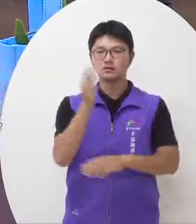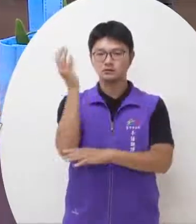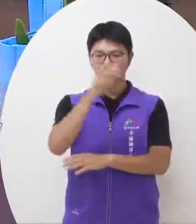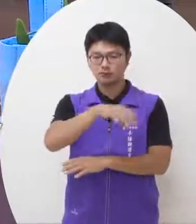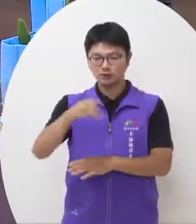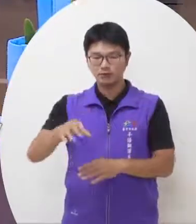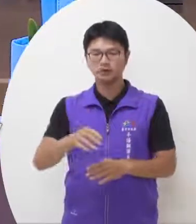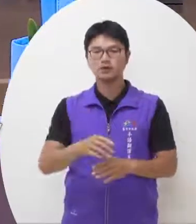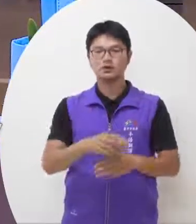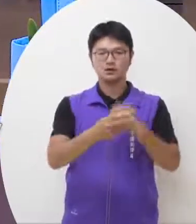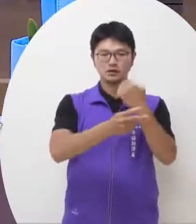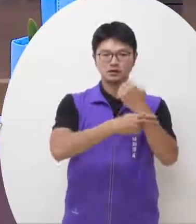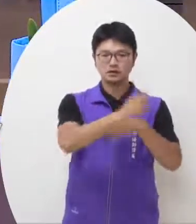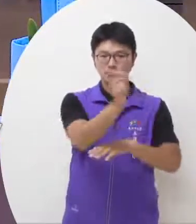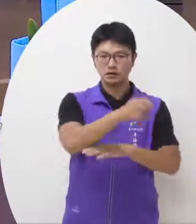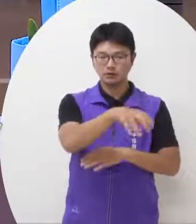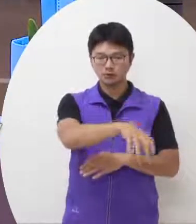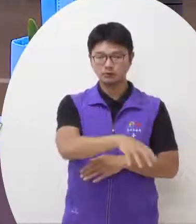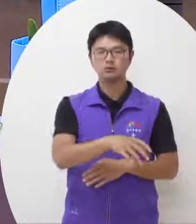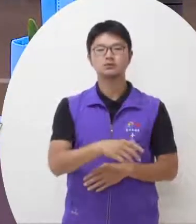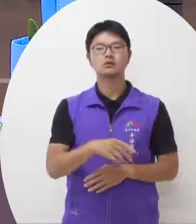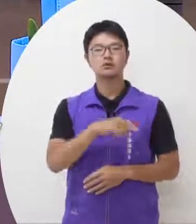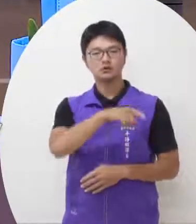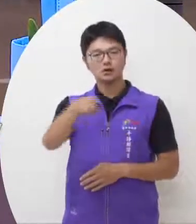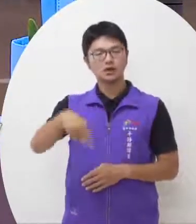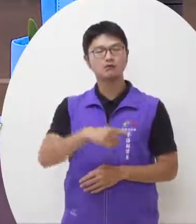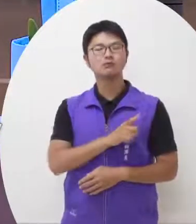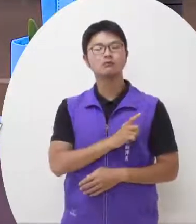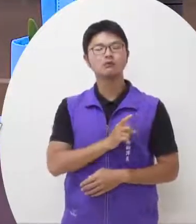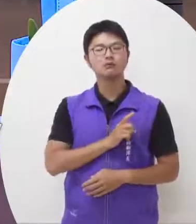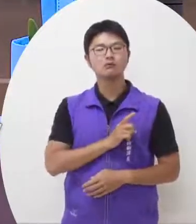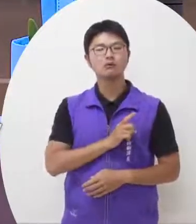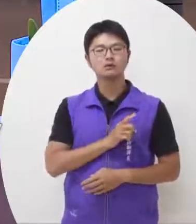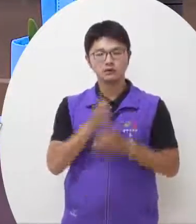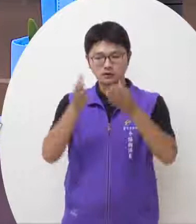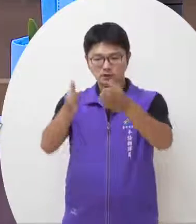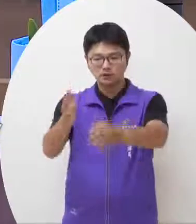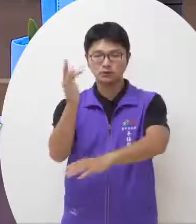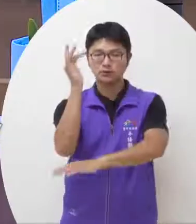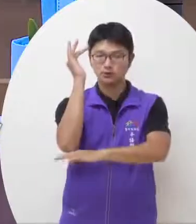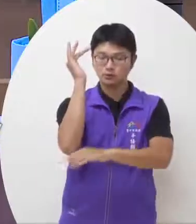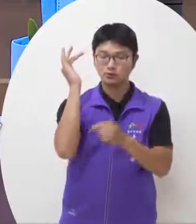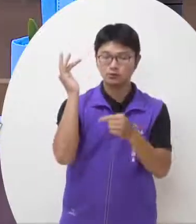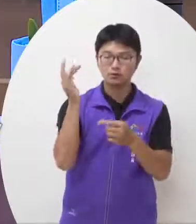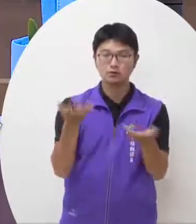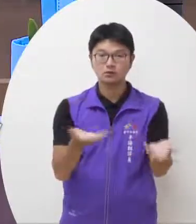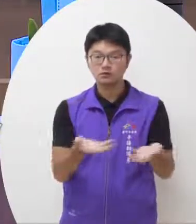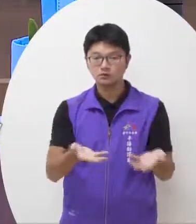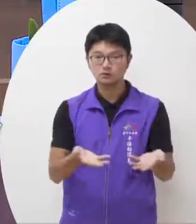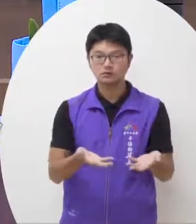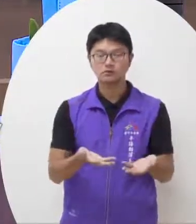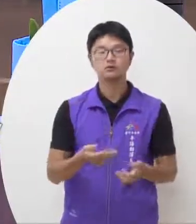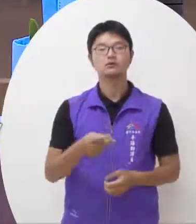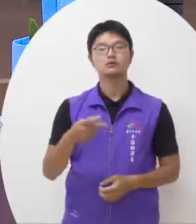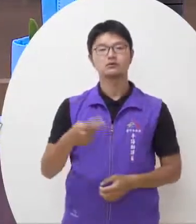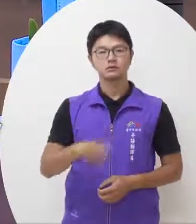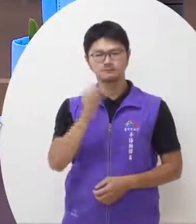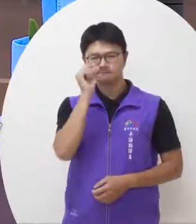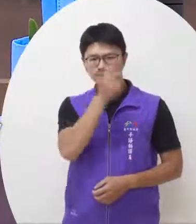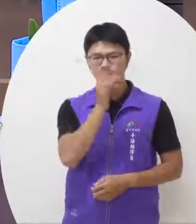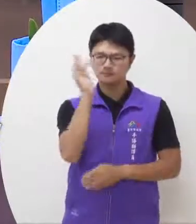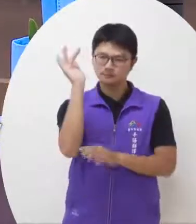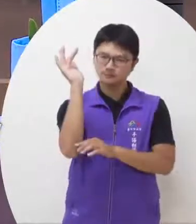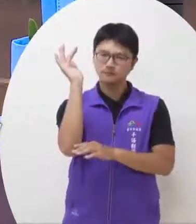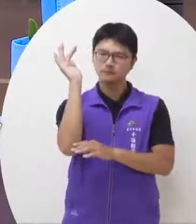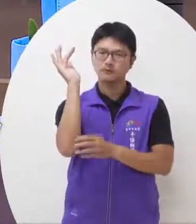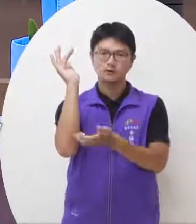或是什么样的社团，他可能都会有就是要移植这些树啊，或是有一些特殊修剪的一些